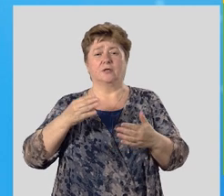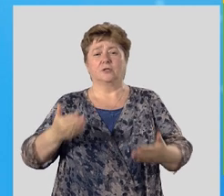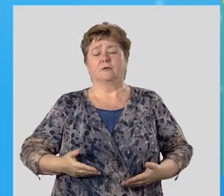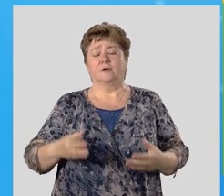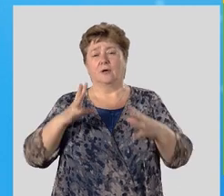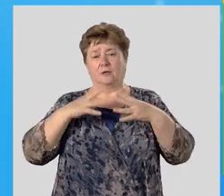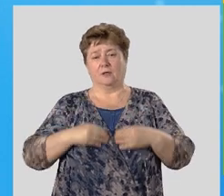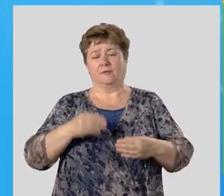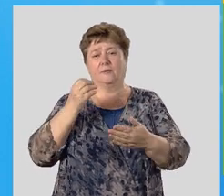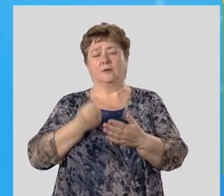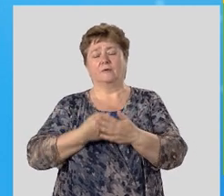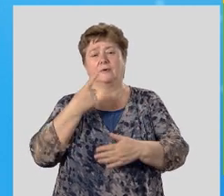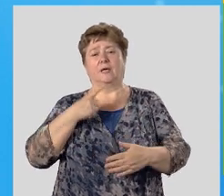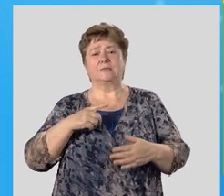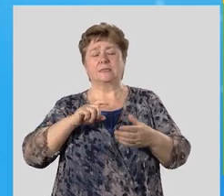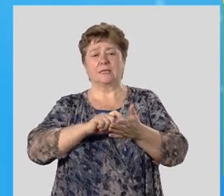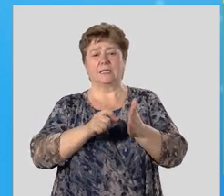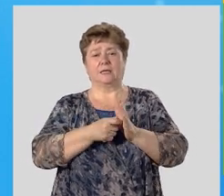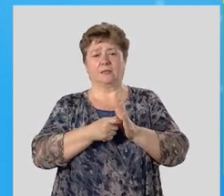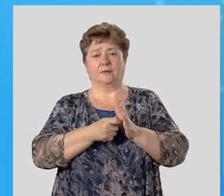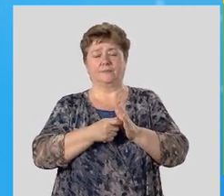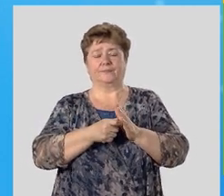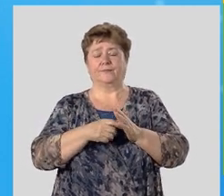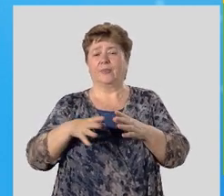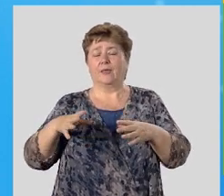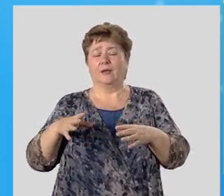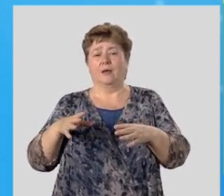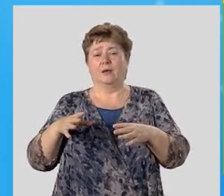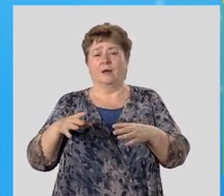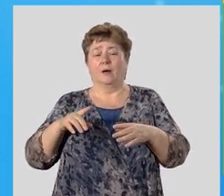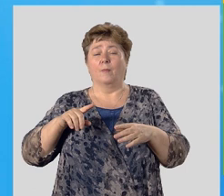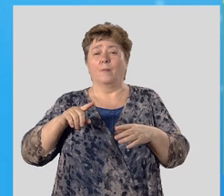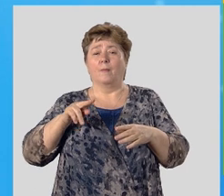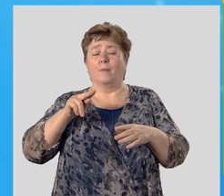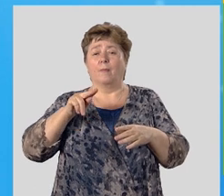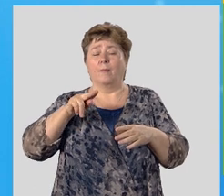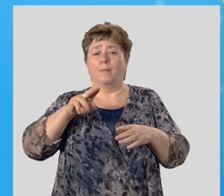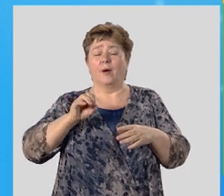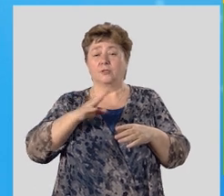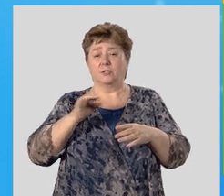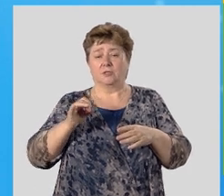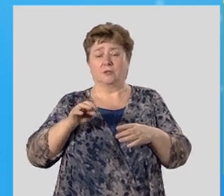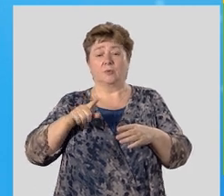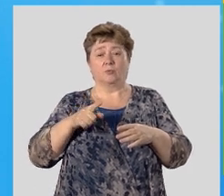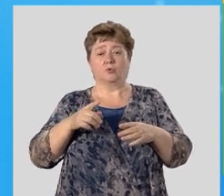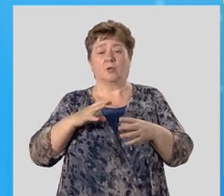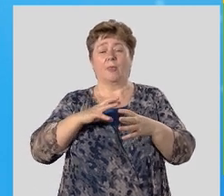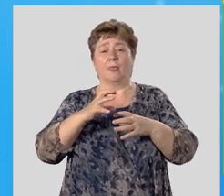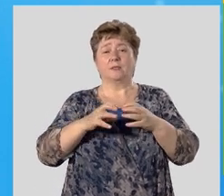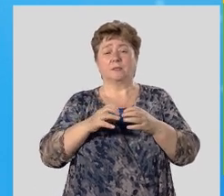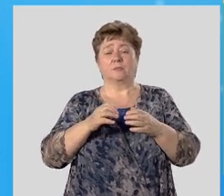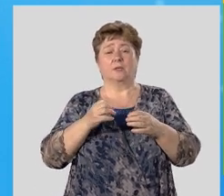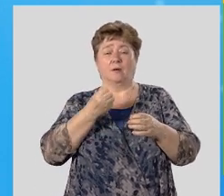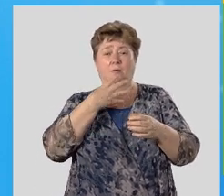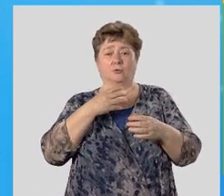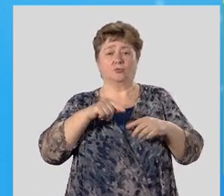организмов является клетка. Почти, потому что на Земле прекрасно чувствуют себя